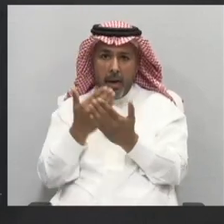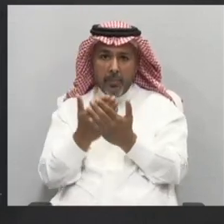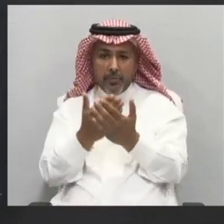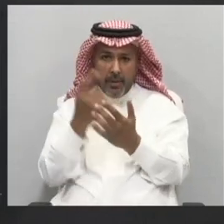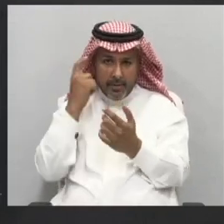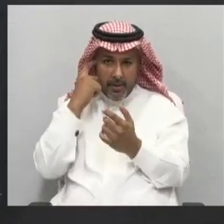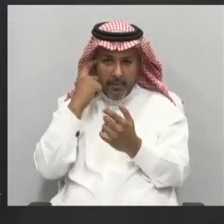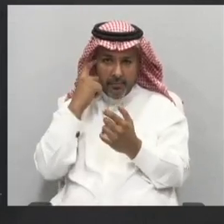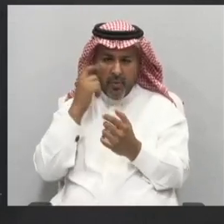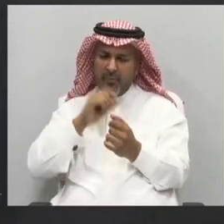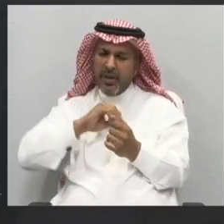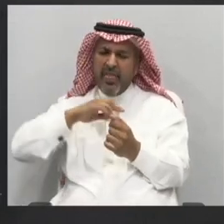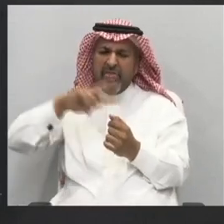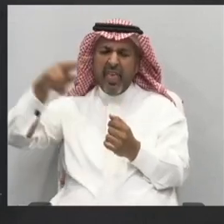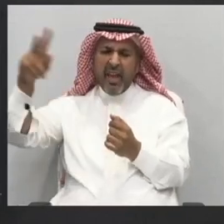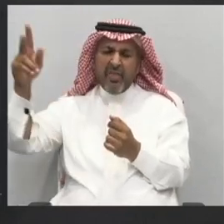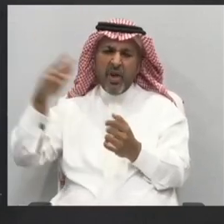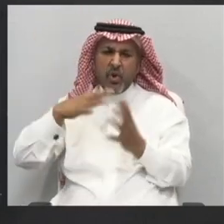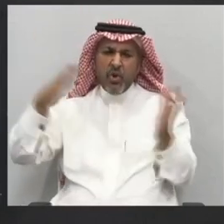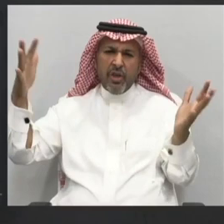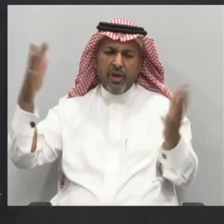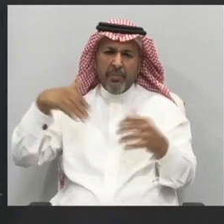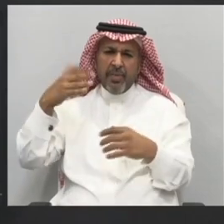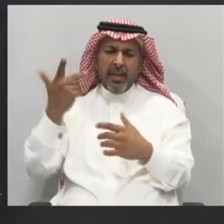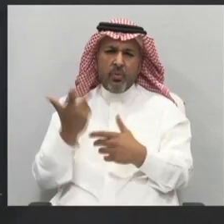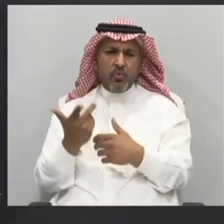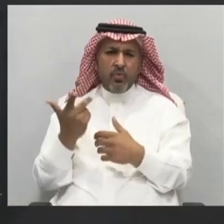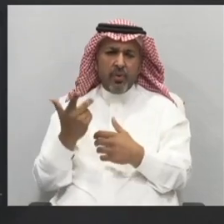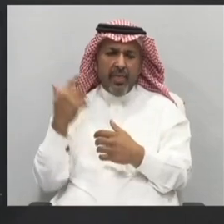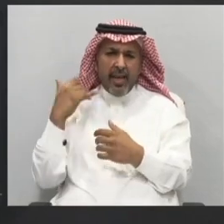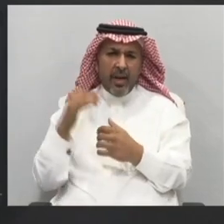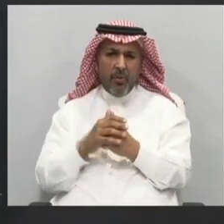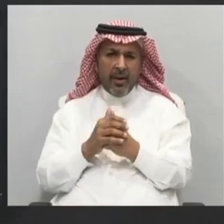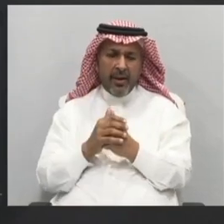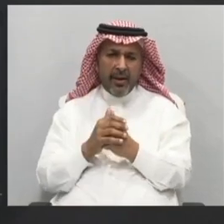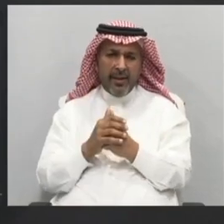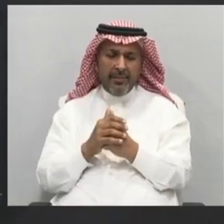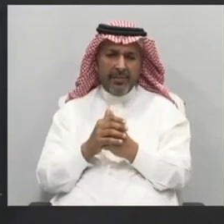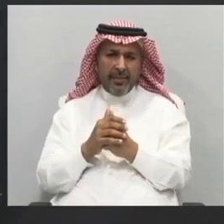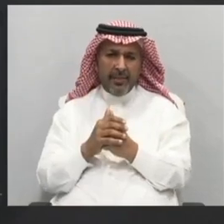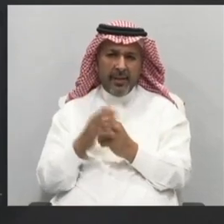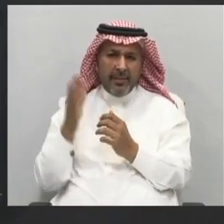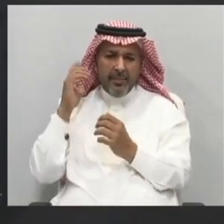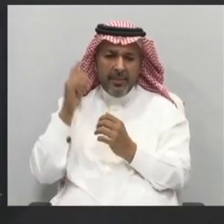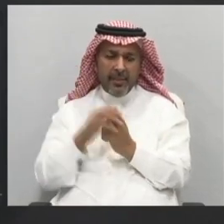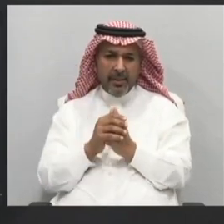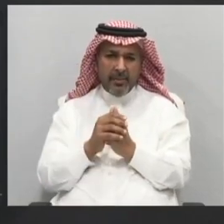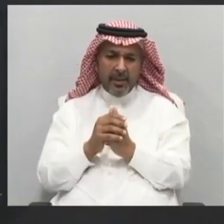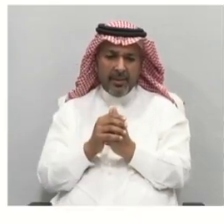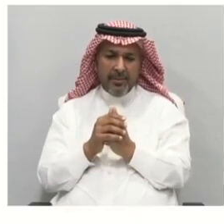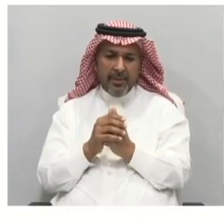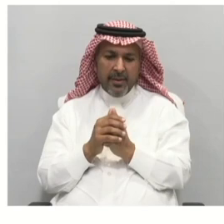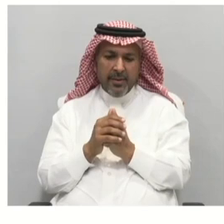انما هناك معجزات كثيره اعظم هذه المعجزات هي ايش تاملوا معي